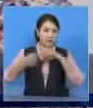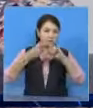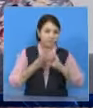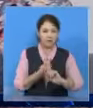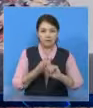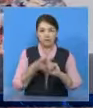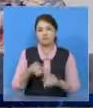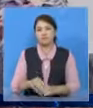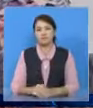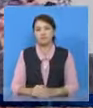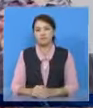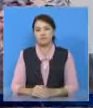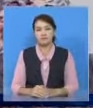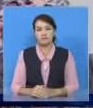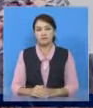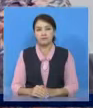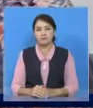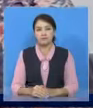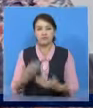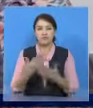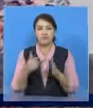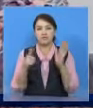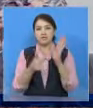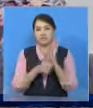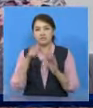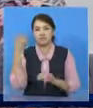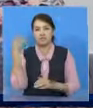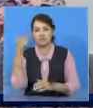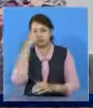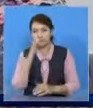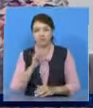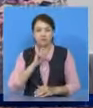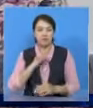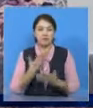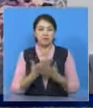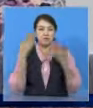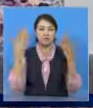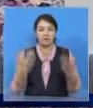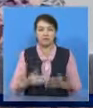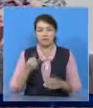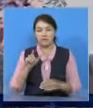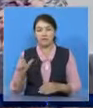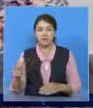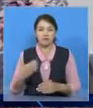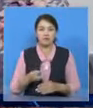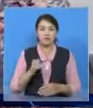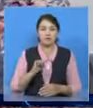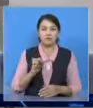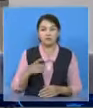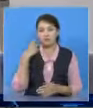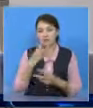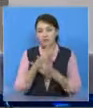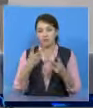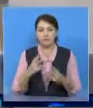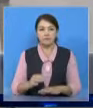дальше потом углубляемся. Курс рассчитан на 6 месяцев, и ребята уже сейчас дают достаточно хорошие прогрессы. Это по ним видно.